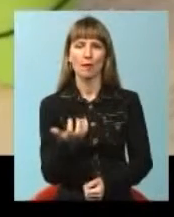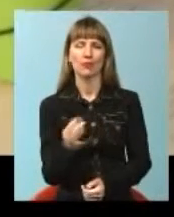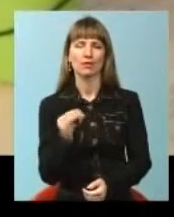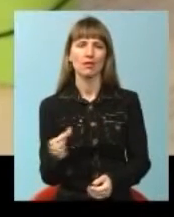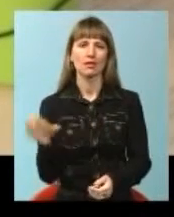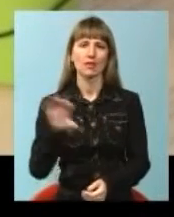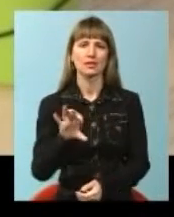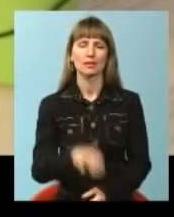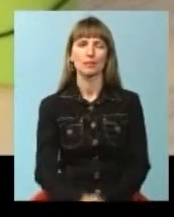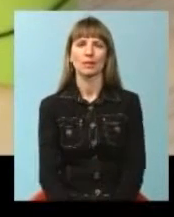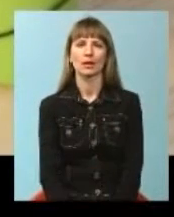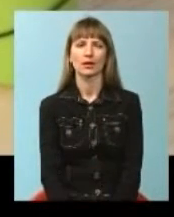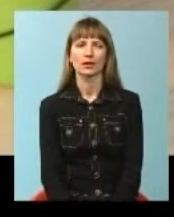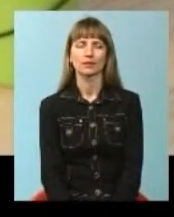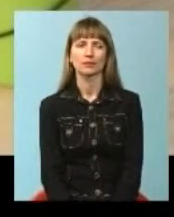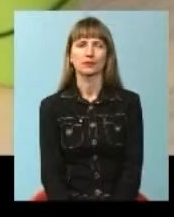насипайте.